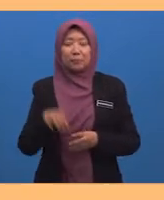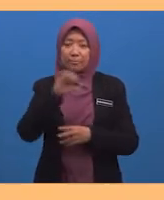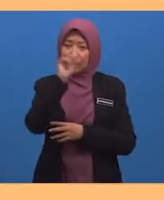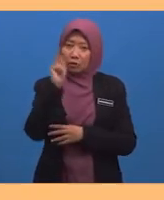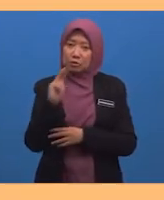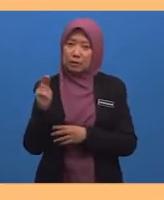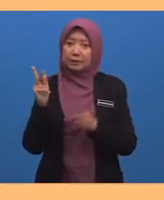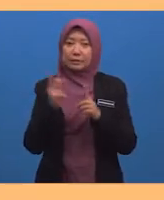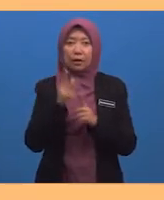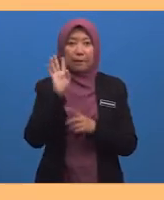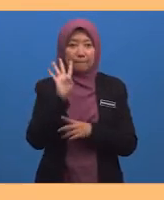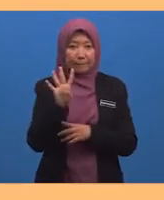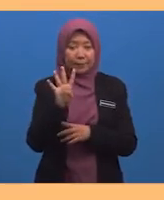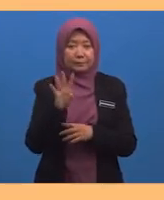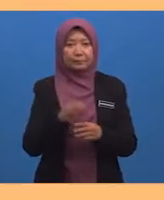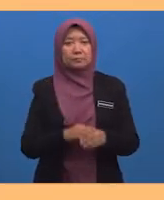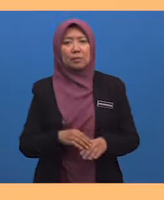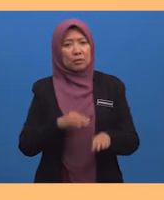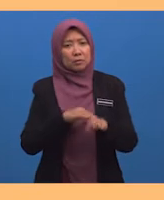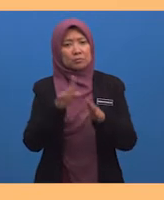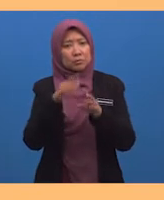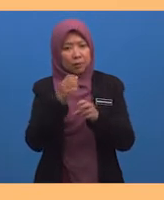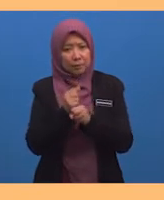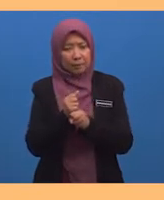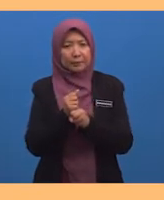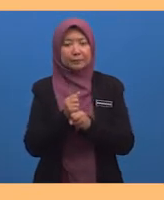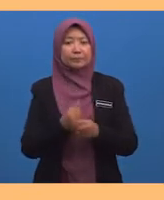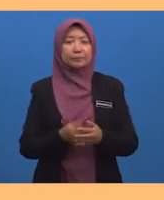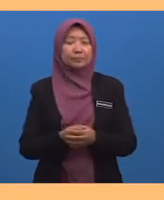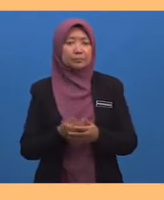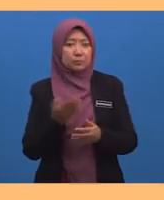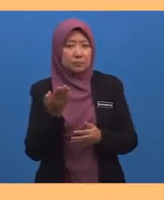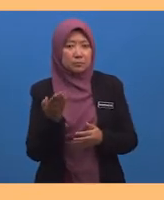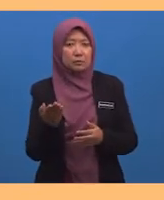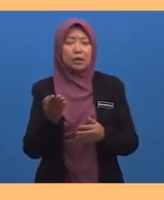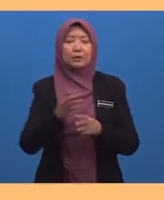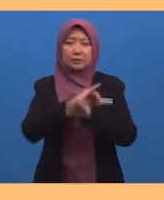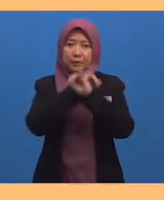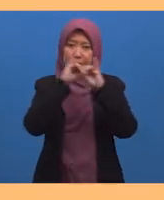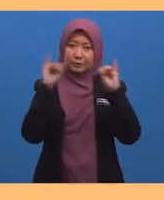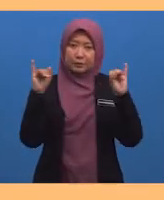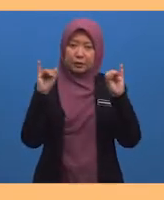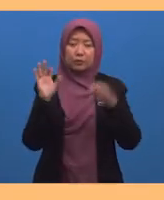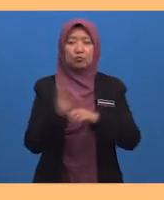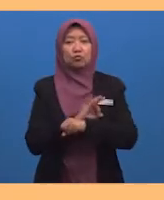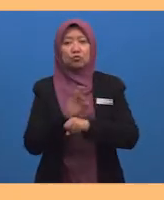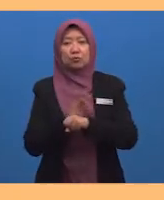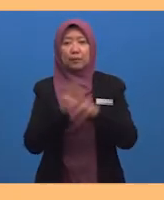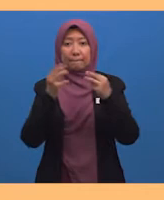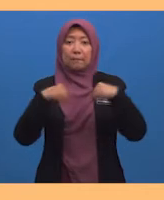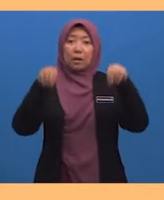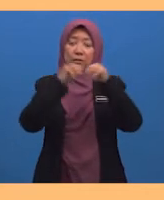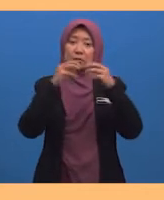Soalan keempat. Pada pendapat anda, jelaskan fungsi masjid pada zaman sekarang dengan